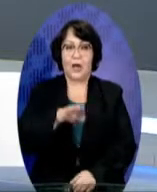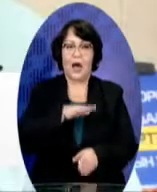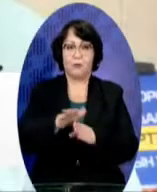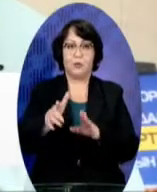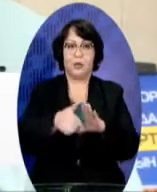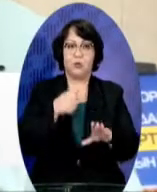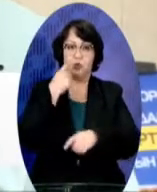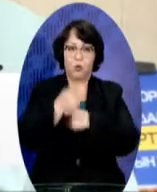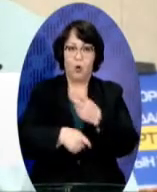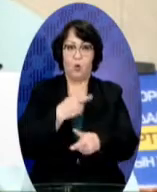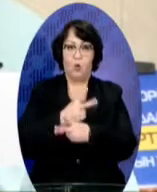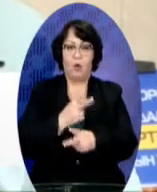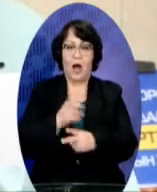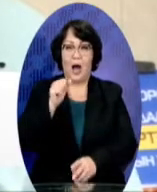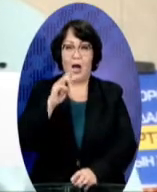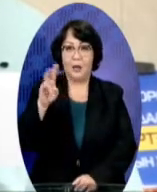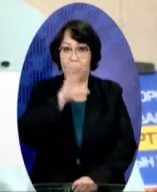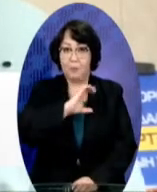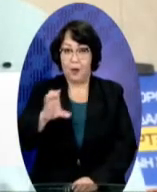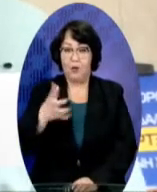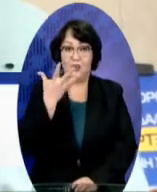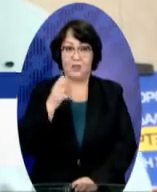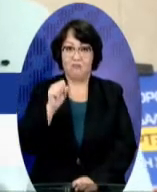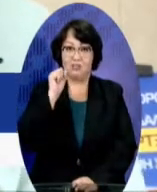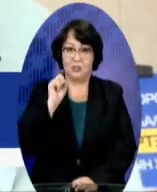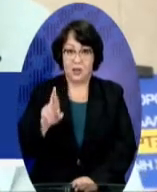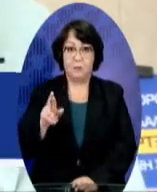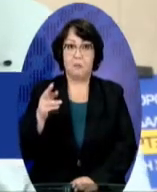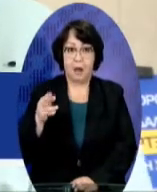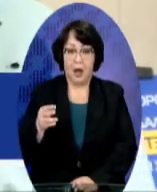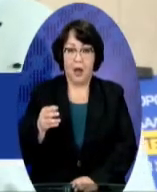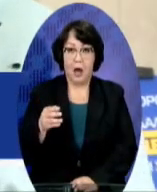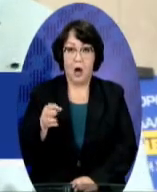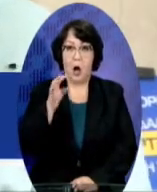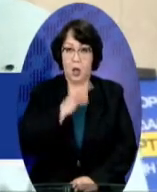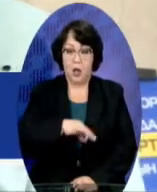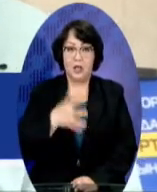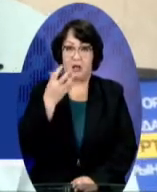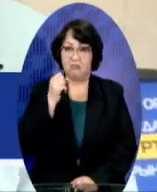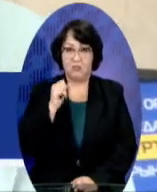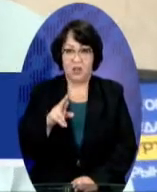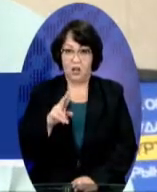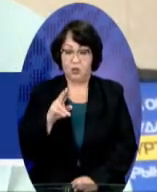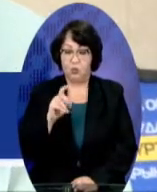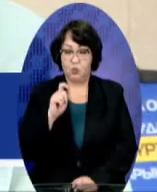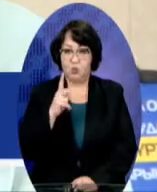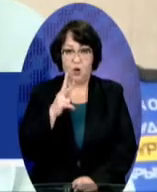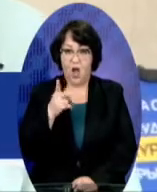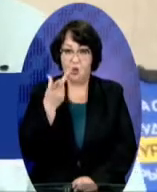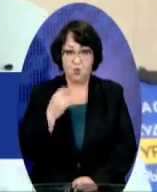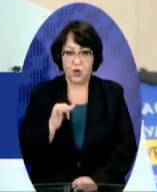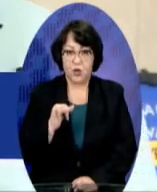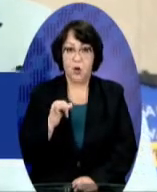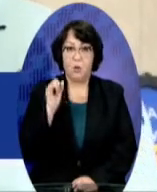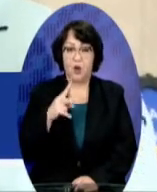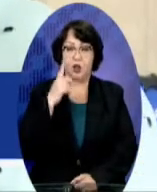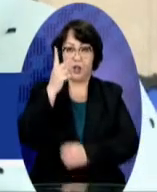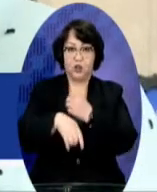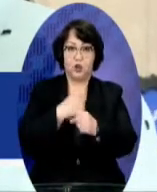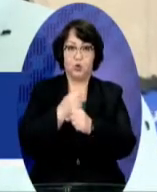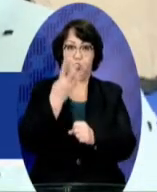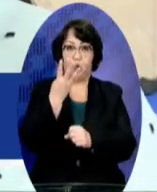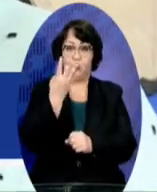байна. Аж ахуйн нэгж маань тийм ээ 50 сая төгрөгт хүрсэн аж ахуйн нэгж за хүрээгүй байгаа татвар бизнес эрхлэгч хуулийн этгээд маань ч гэсэн жилд 4 удаа тайлбар